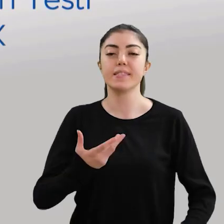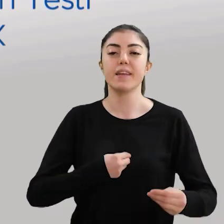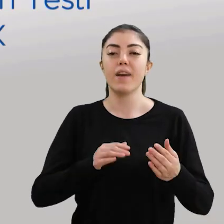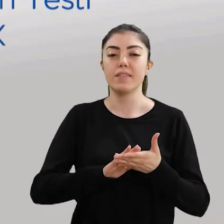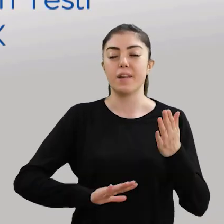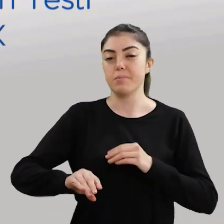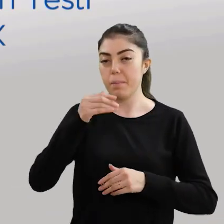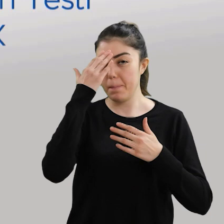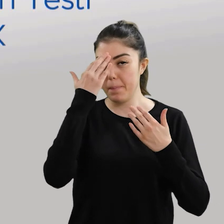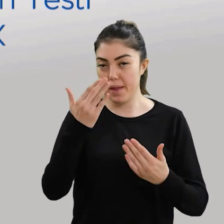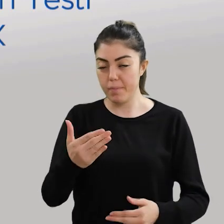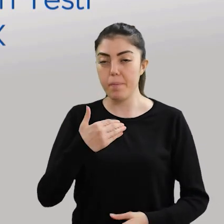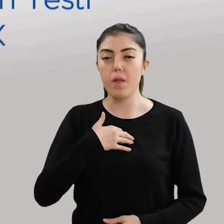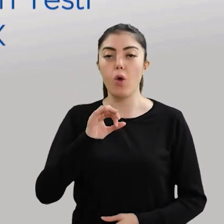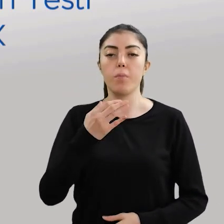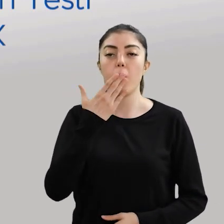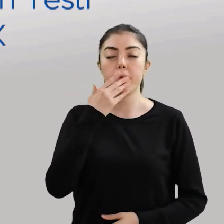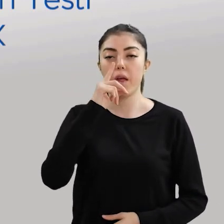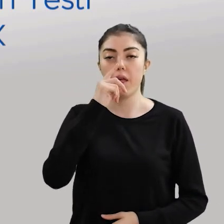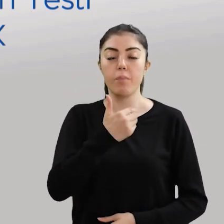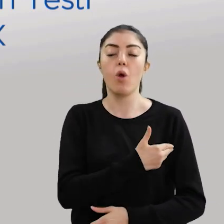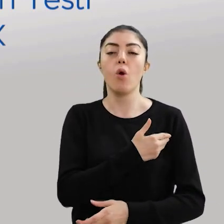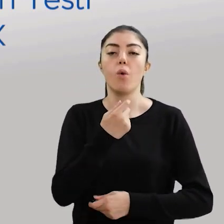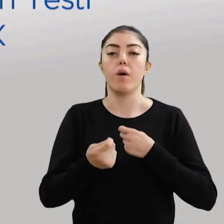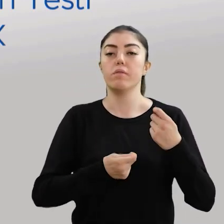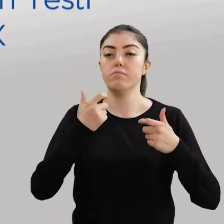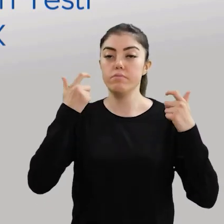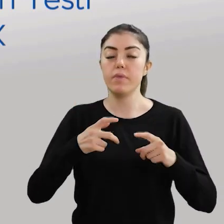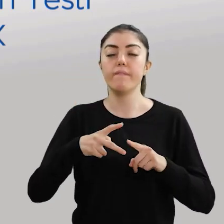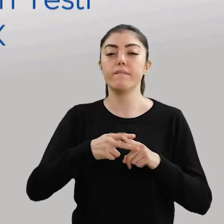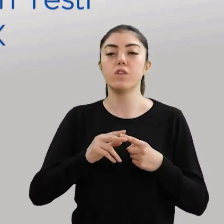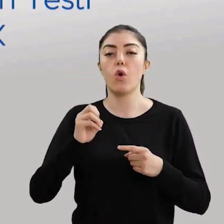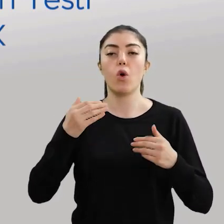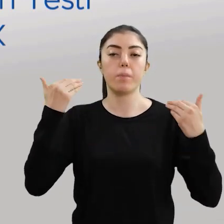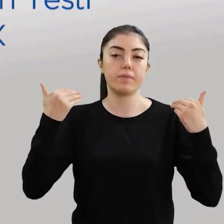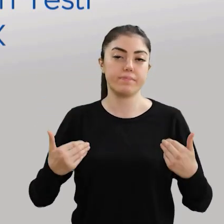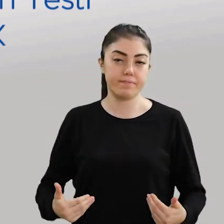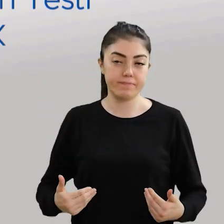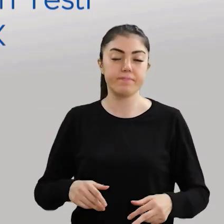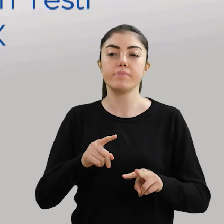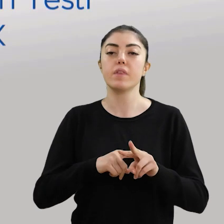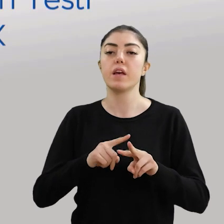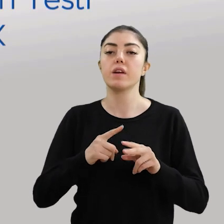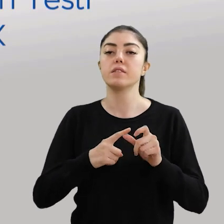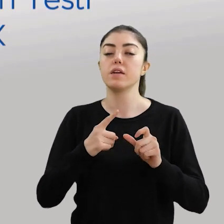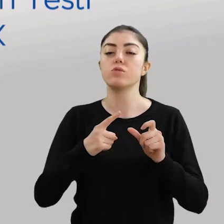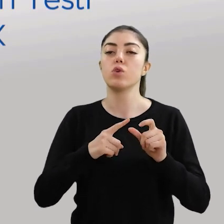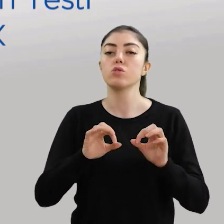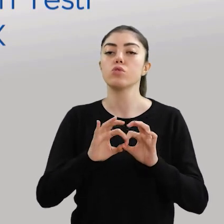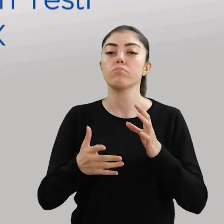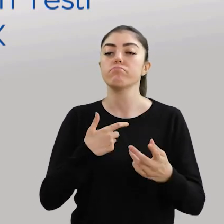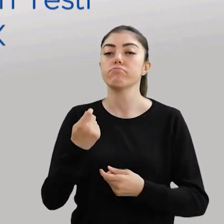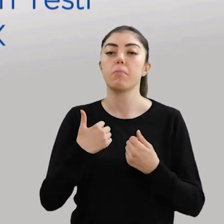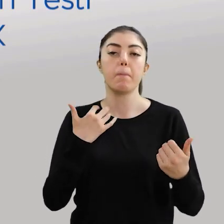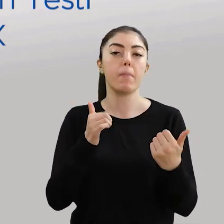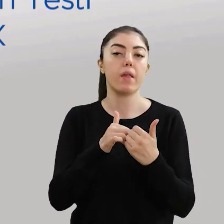Sevgili öğrenciler merhaba. Ben Ortaöğretim Genel Müdürlüğü'nde görevli fizik öğretmeni Emine Yıldırım. YKS soru çözümleri